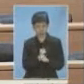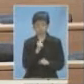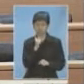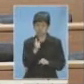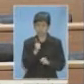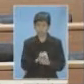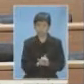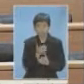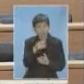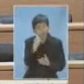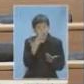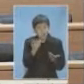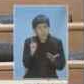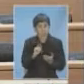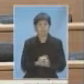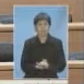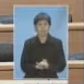แข็งแล้วท่านไปไหนครับ